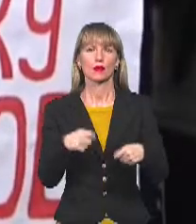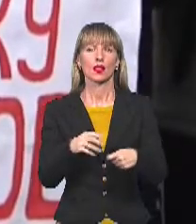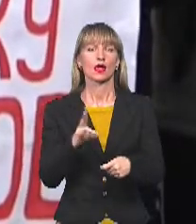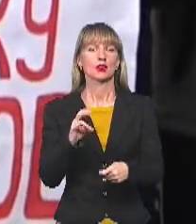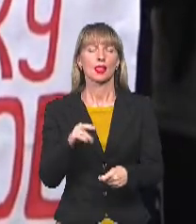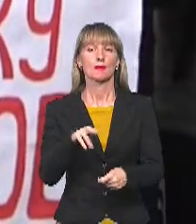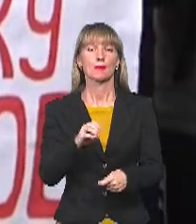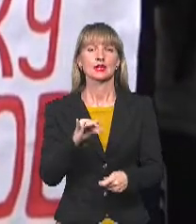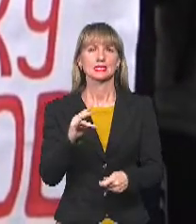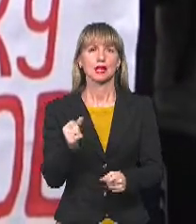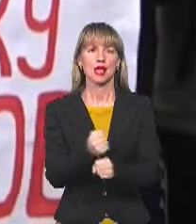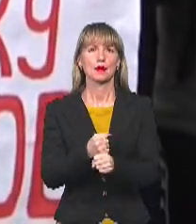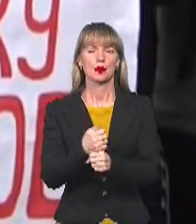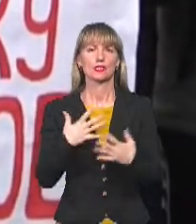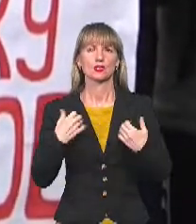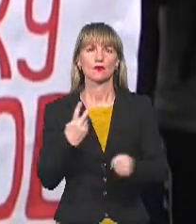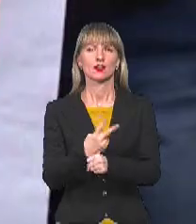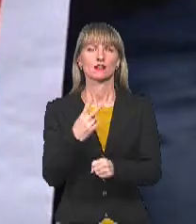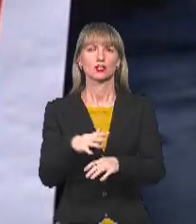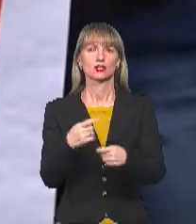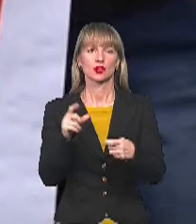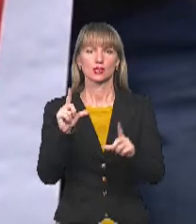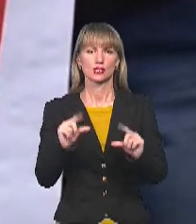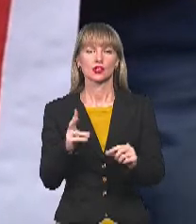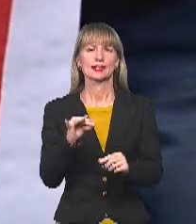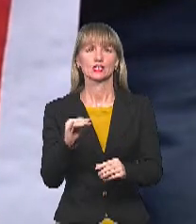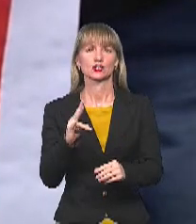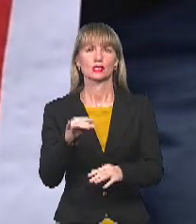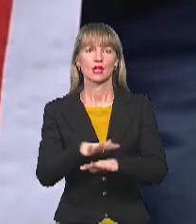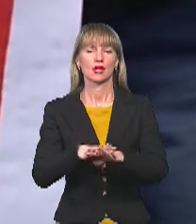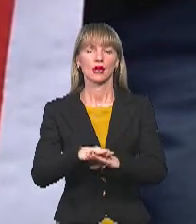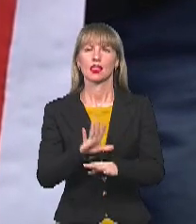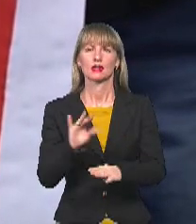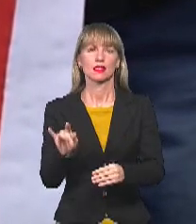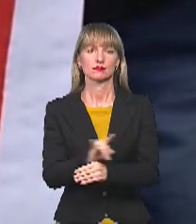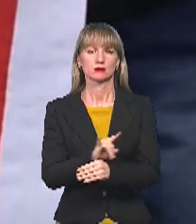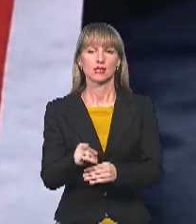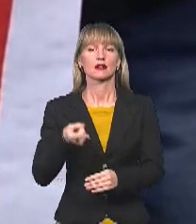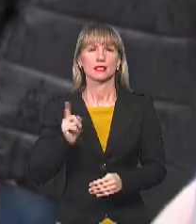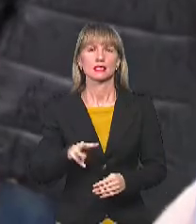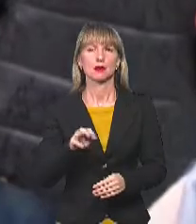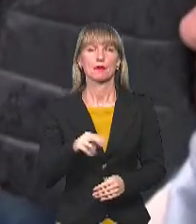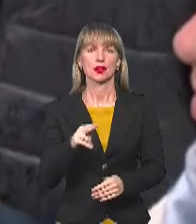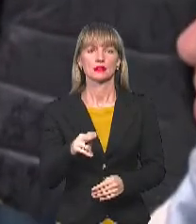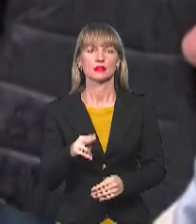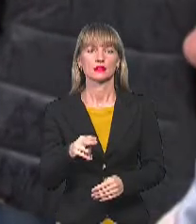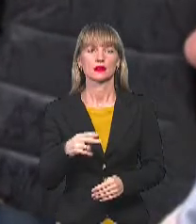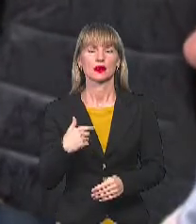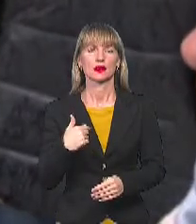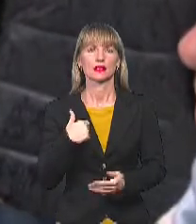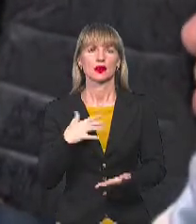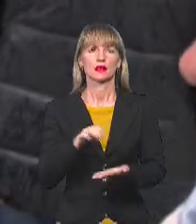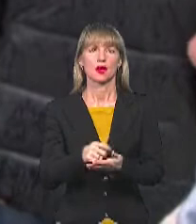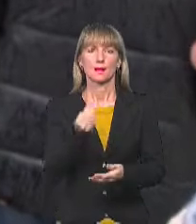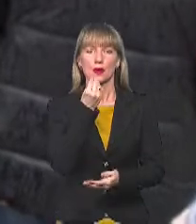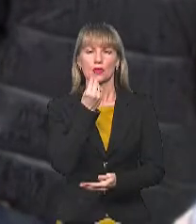це аптека здоров'я. Вдвічі дешевше, ніж на ринках. Не фальсифікат і не кремовий мед, а справжній мед. Займаюся